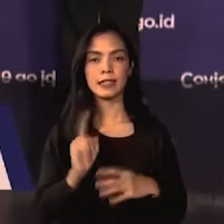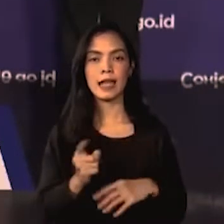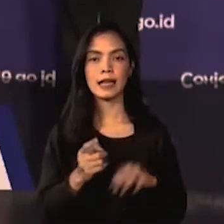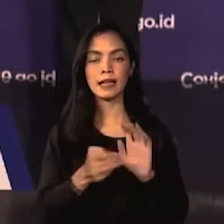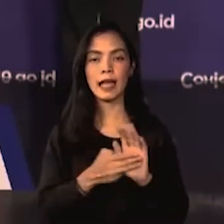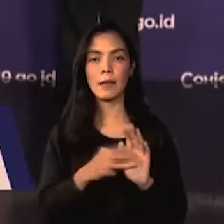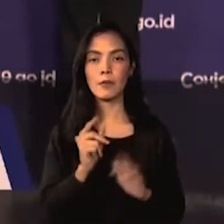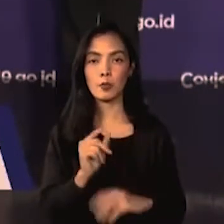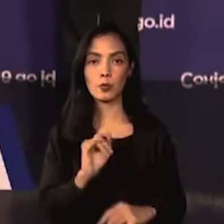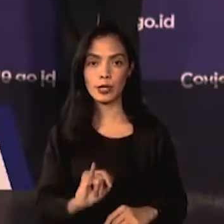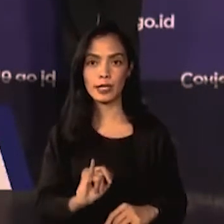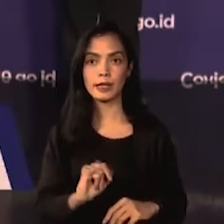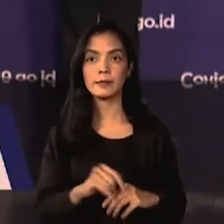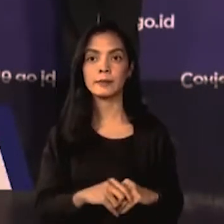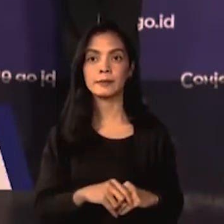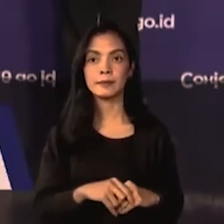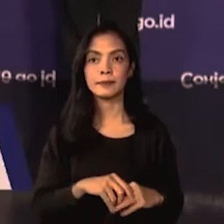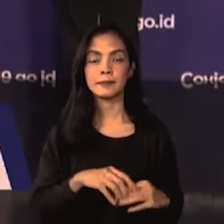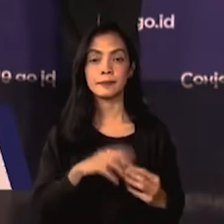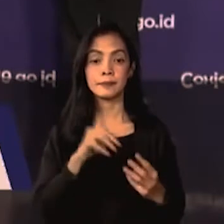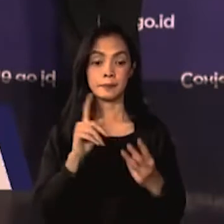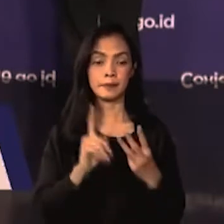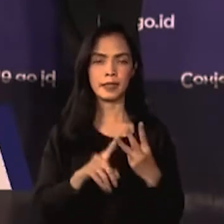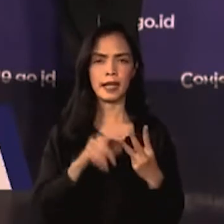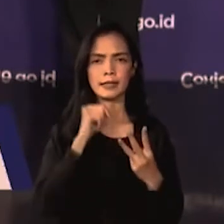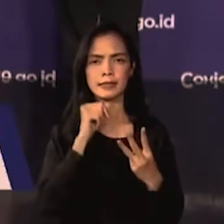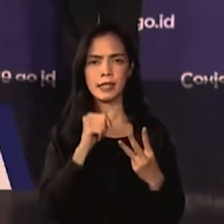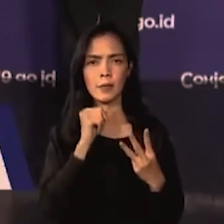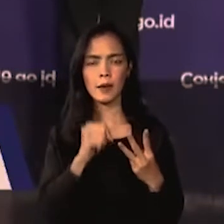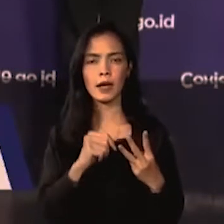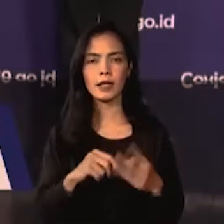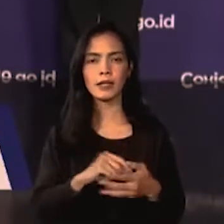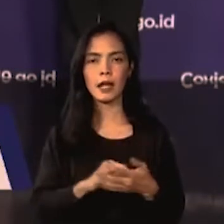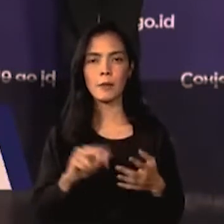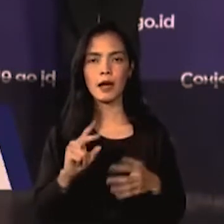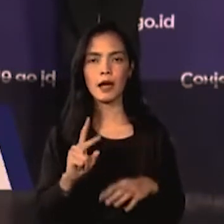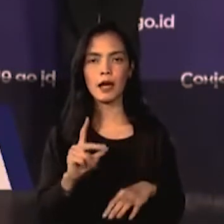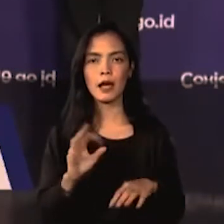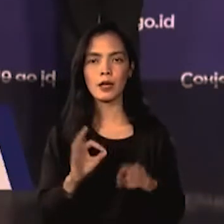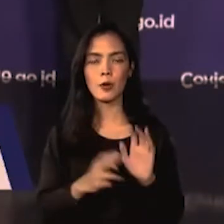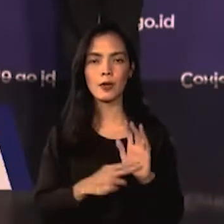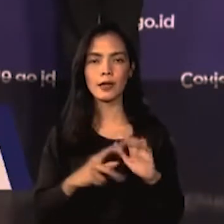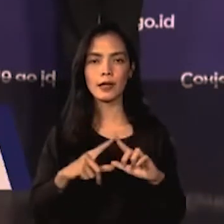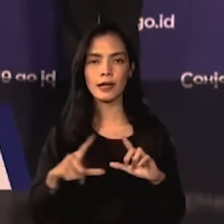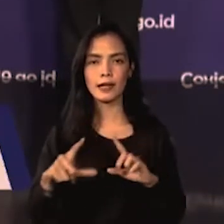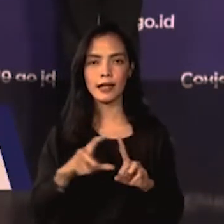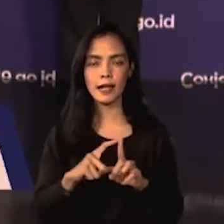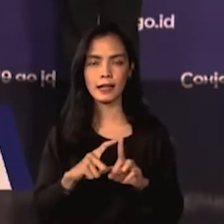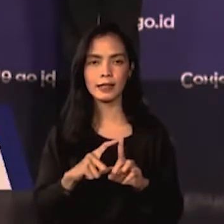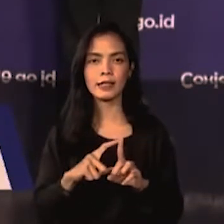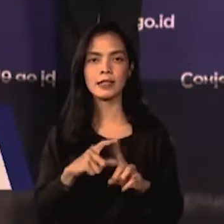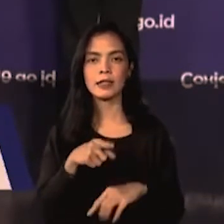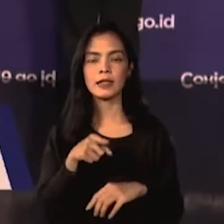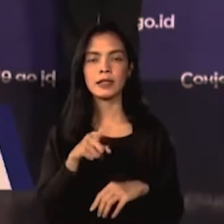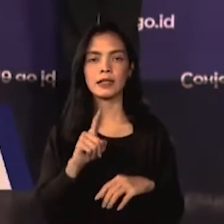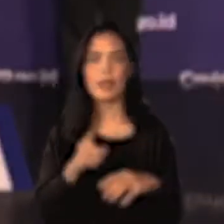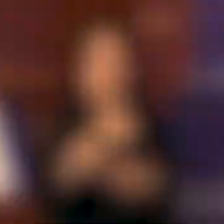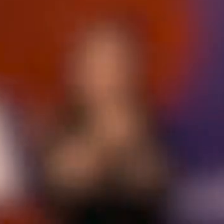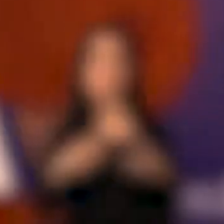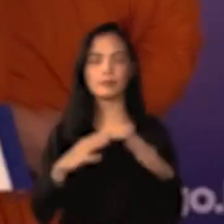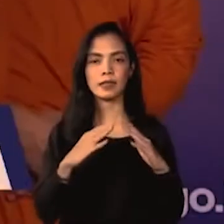Majelis Ulama Indonesia. Dan berikutnya Bapak Ronald Richard Stapilatu dari